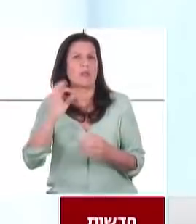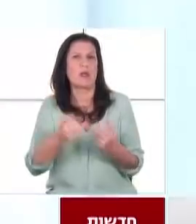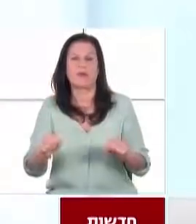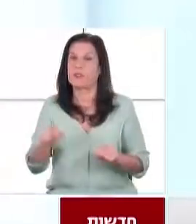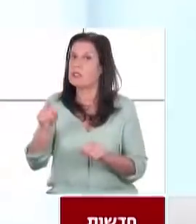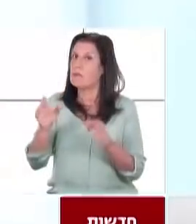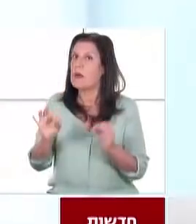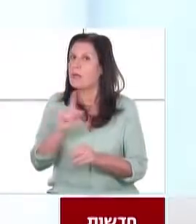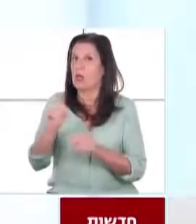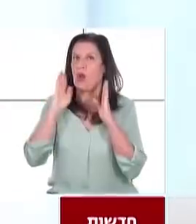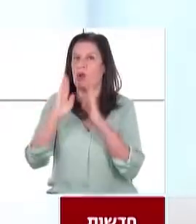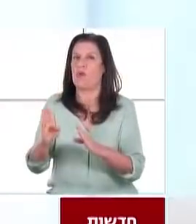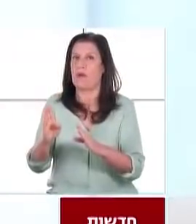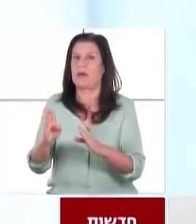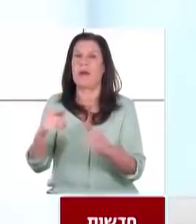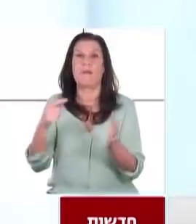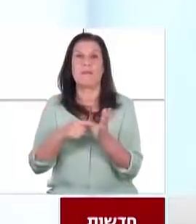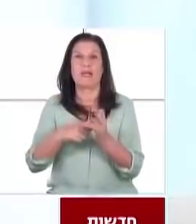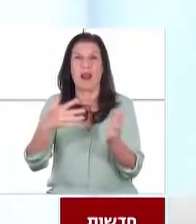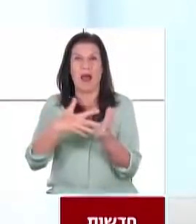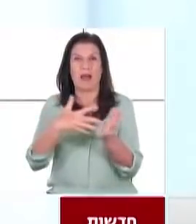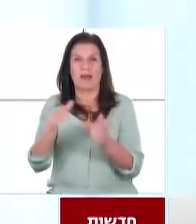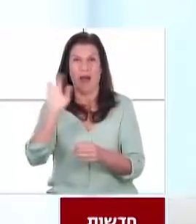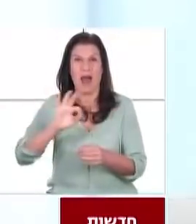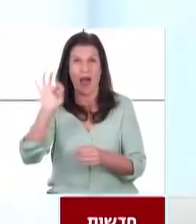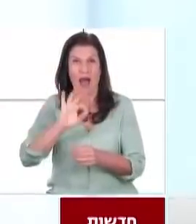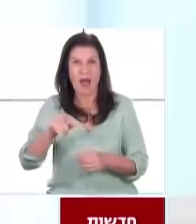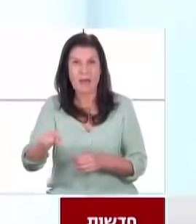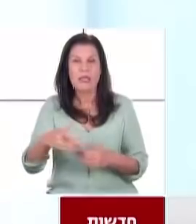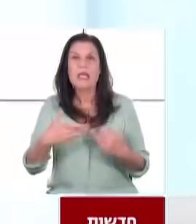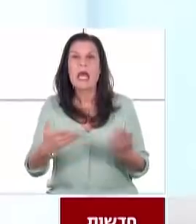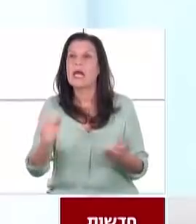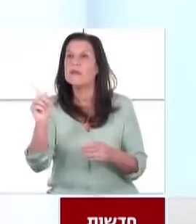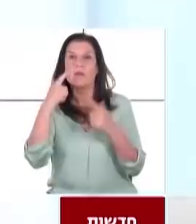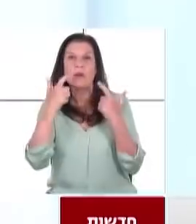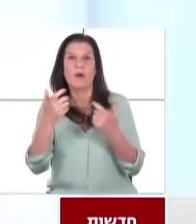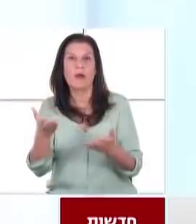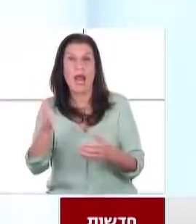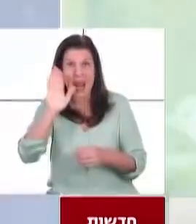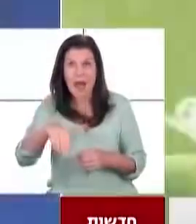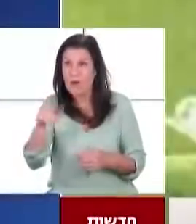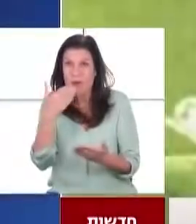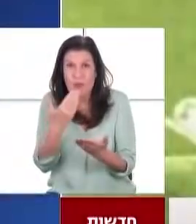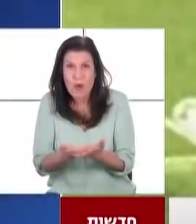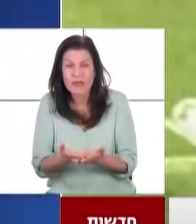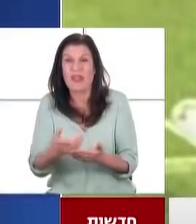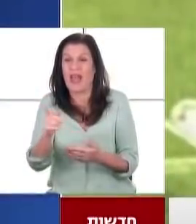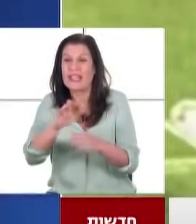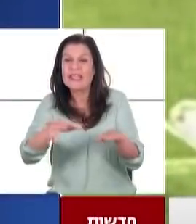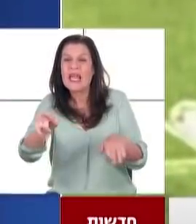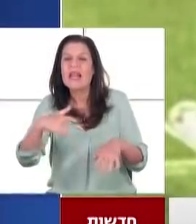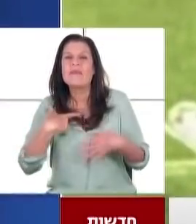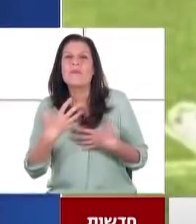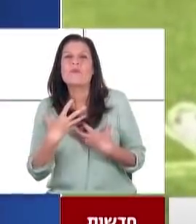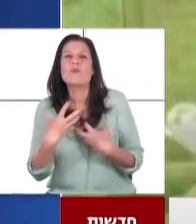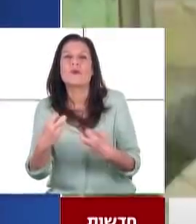מזה, בגלל שהחקירה עדיין מתנהלת, אין שום גוף שמפקח עליו, על אף שהוא מודה, אני נמשך לקטינים, אנחנו בחדשות 13 החלטנו